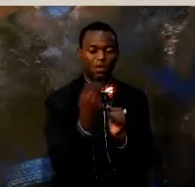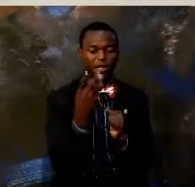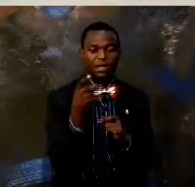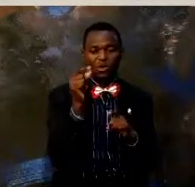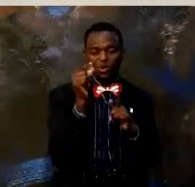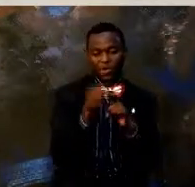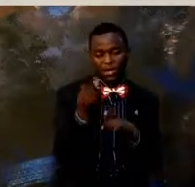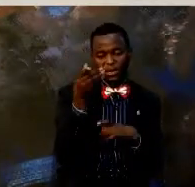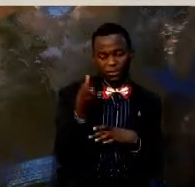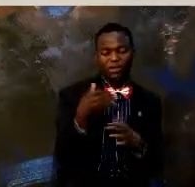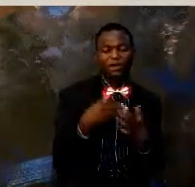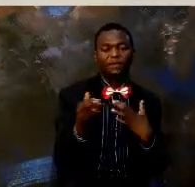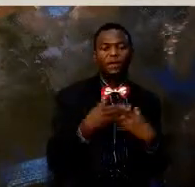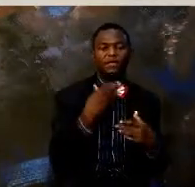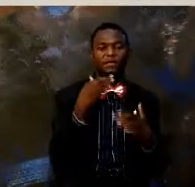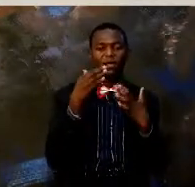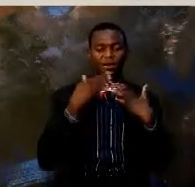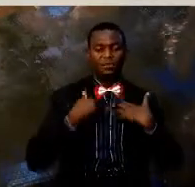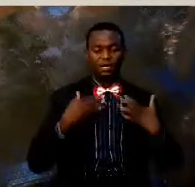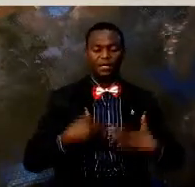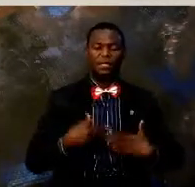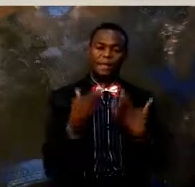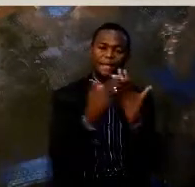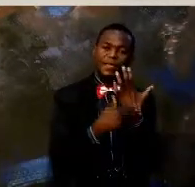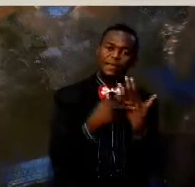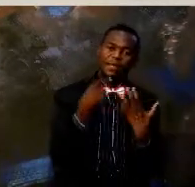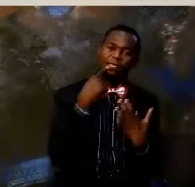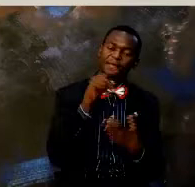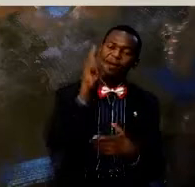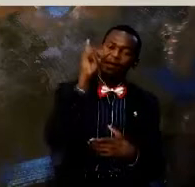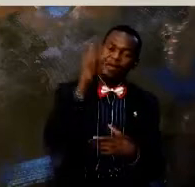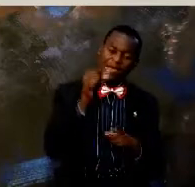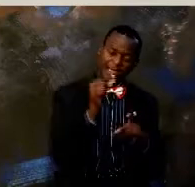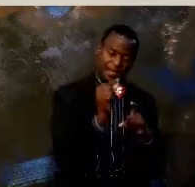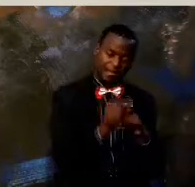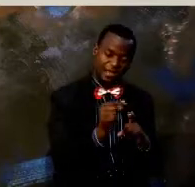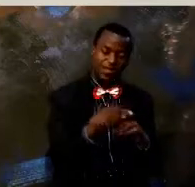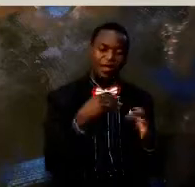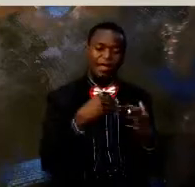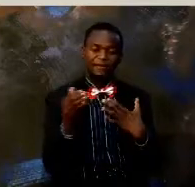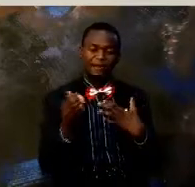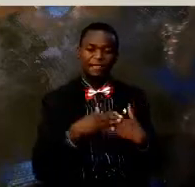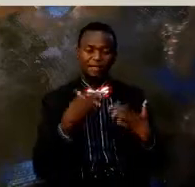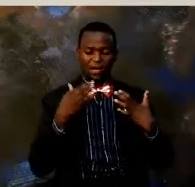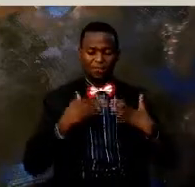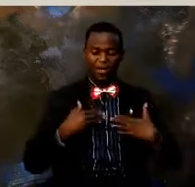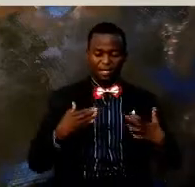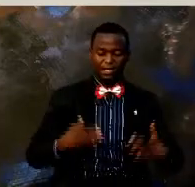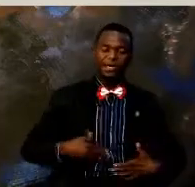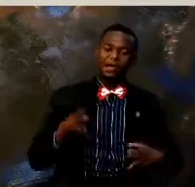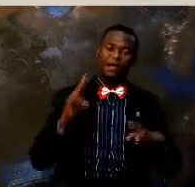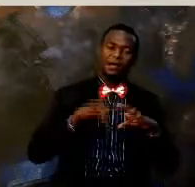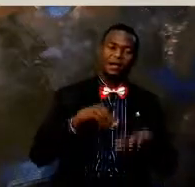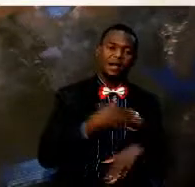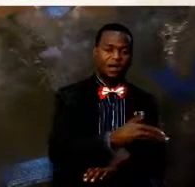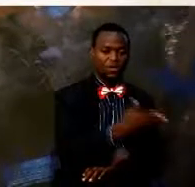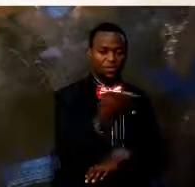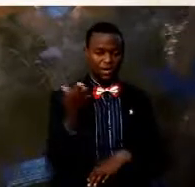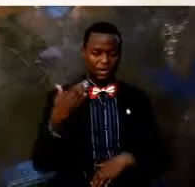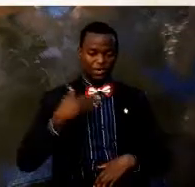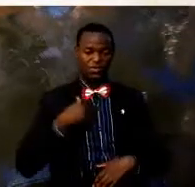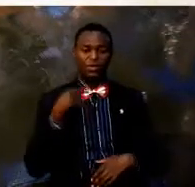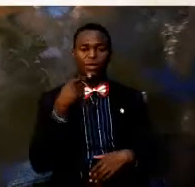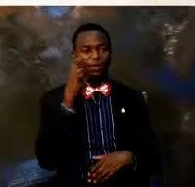mwili, mstari wa 4 na mstari wa 14, Biblia inasema naye neno alifanyika mwili akakaa kwetu,